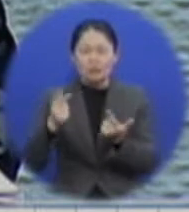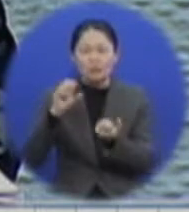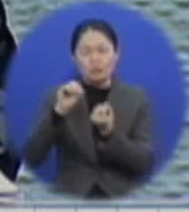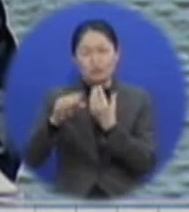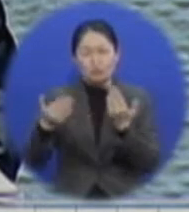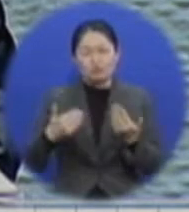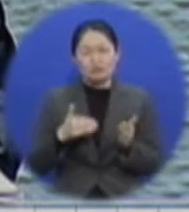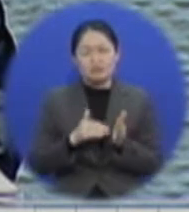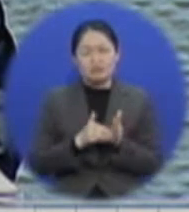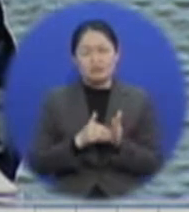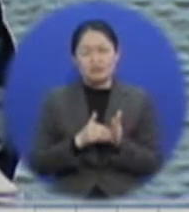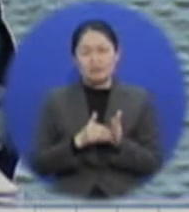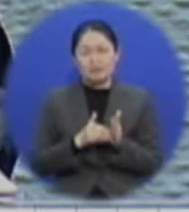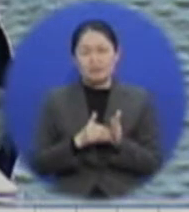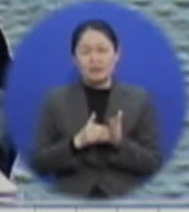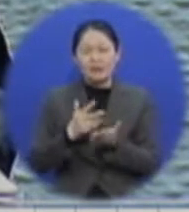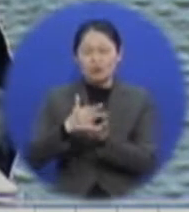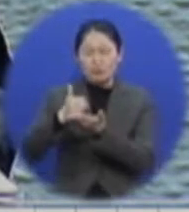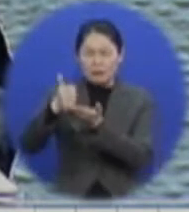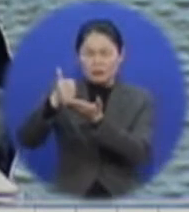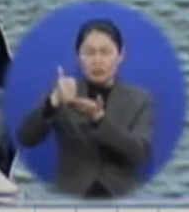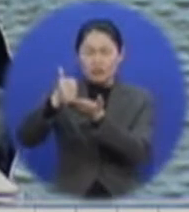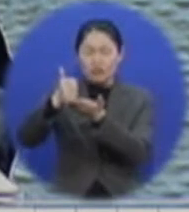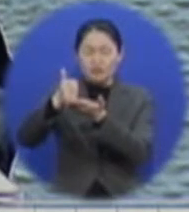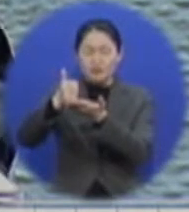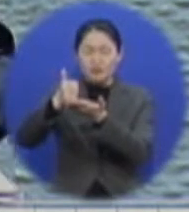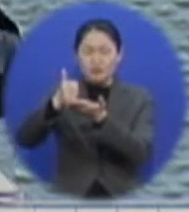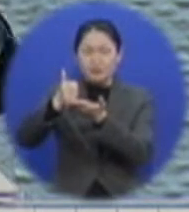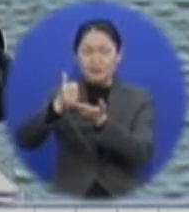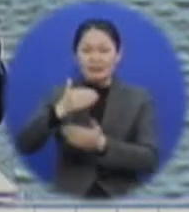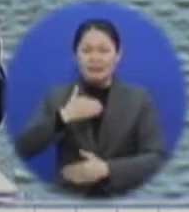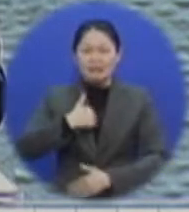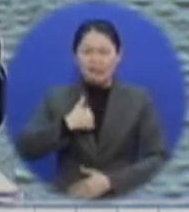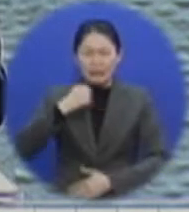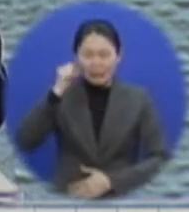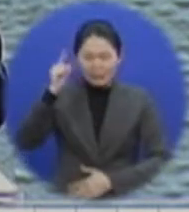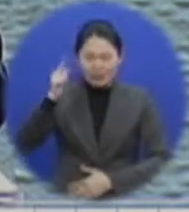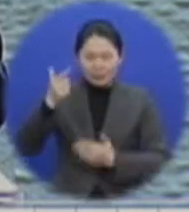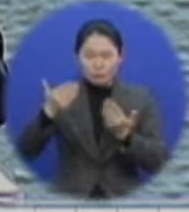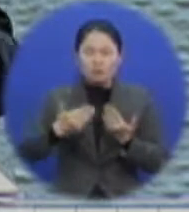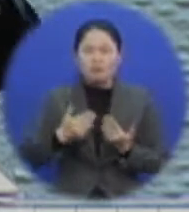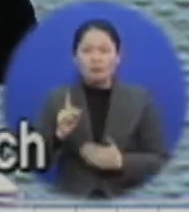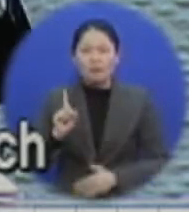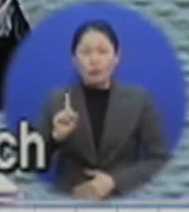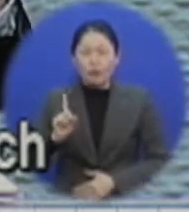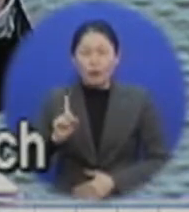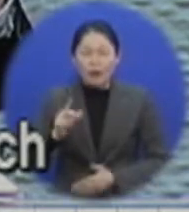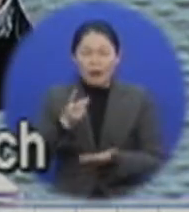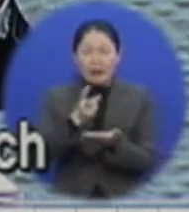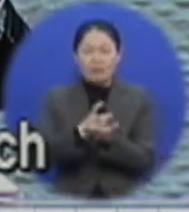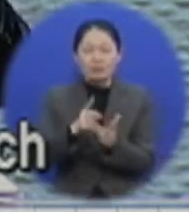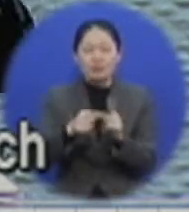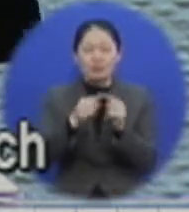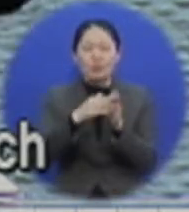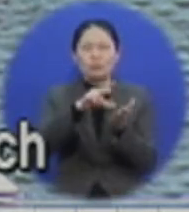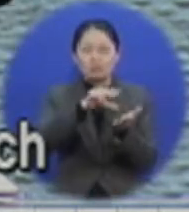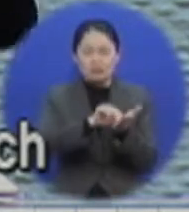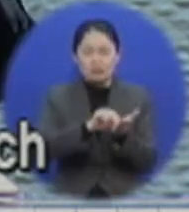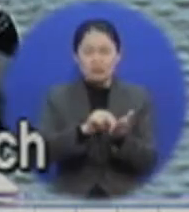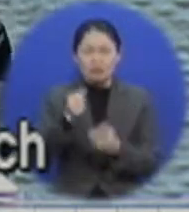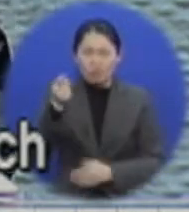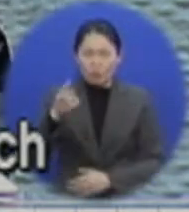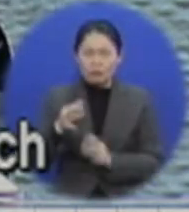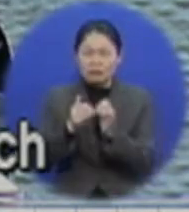거예요 주님께서 제 2의 깨닫게 하신 것은 감리교 에 문제는 몇몇